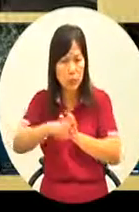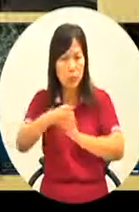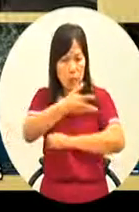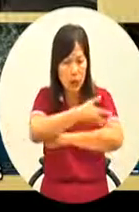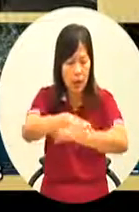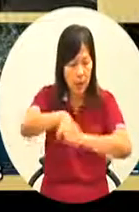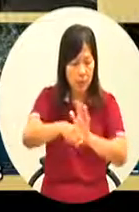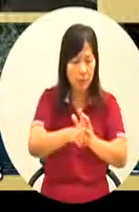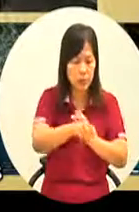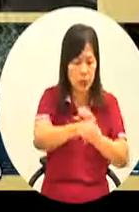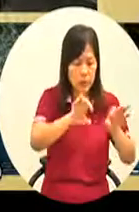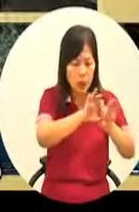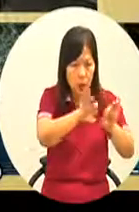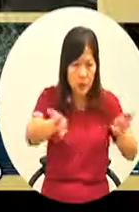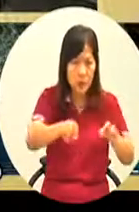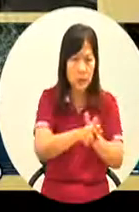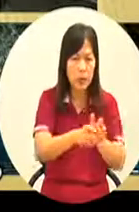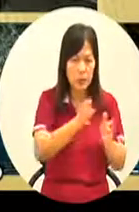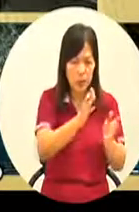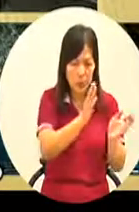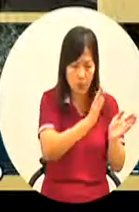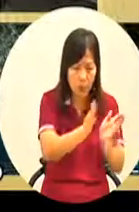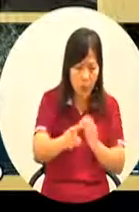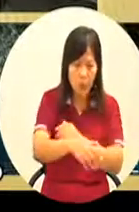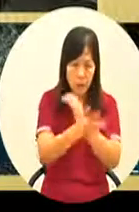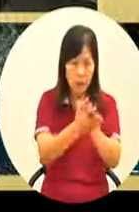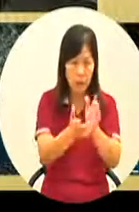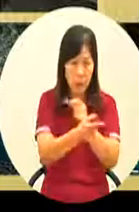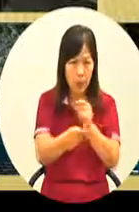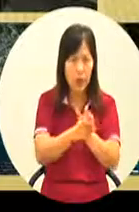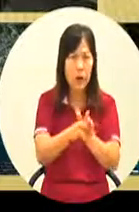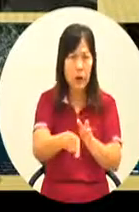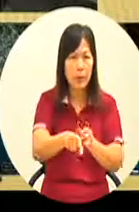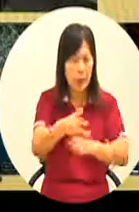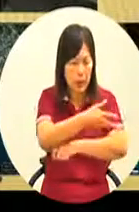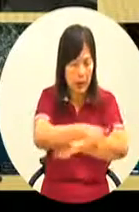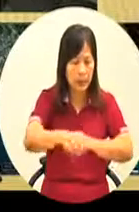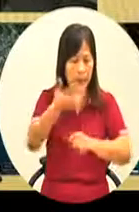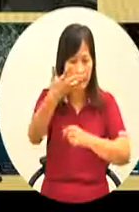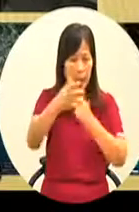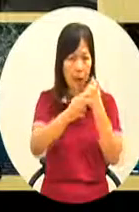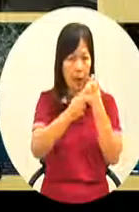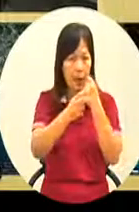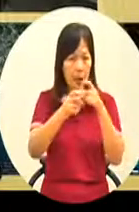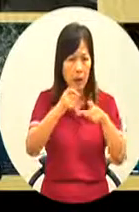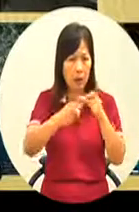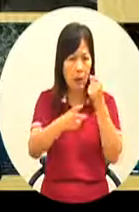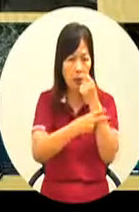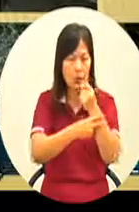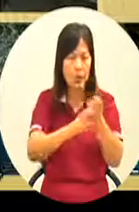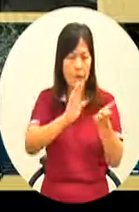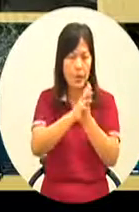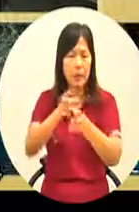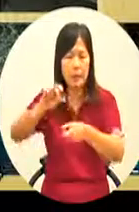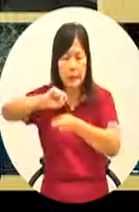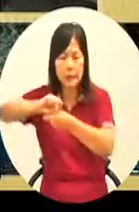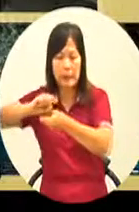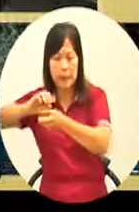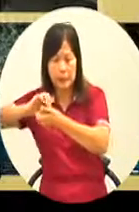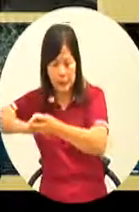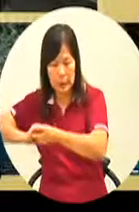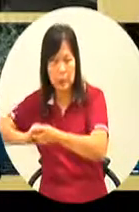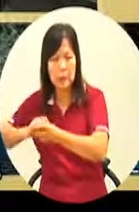个管线来做一个共同取水管线。啊，甲遮个海岸八公里来甲做像茄顶、家埕嘛，家